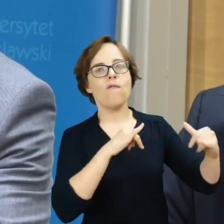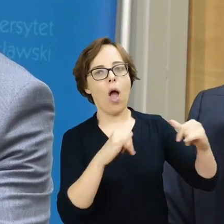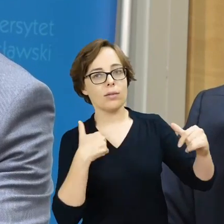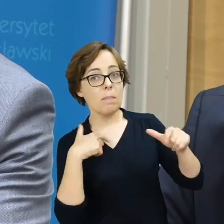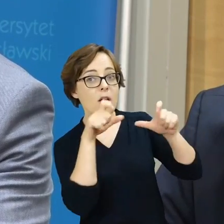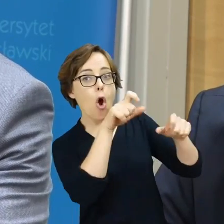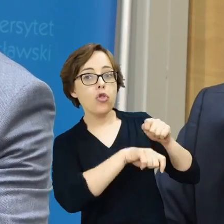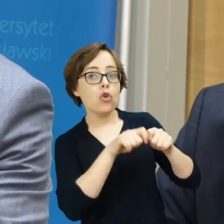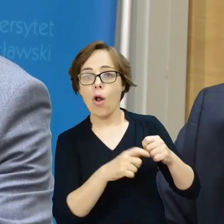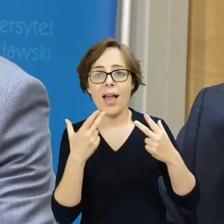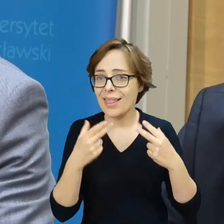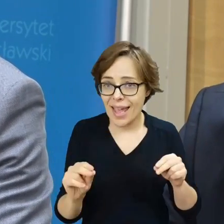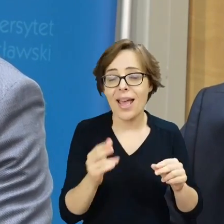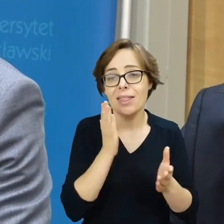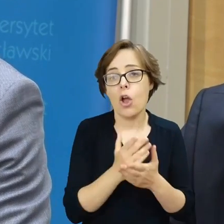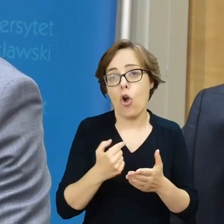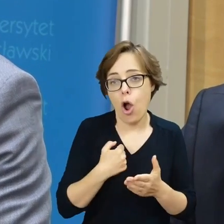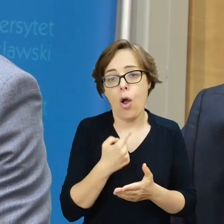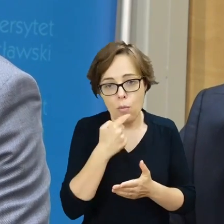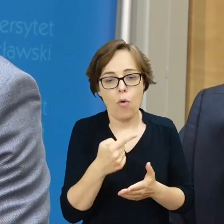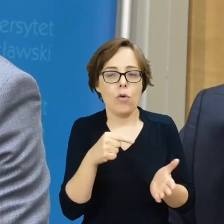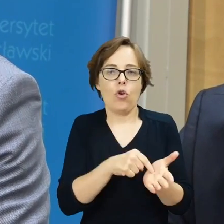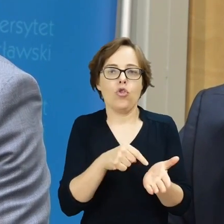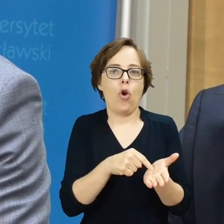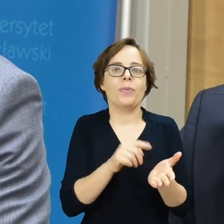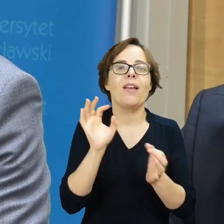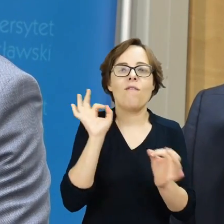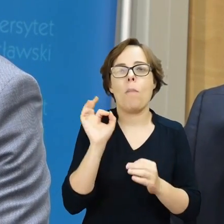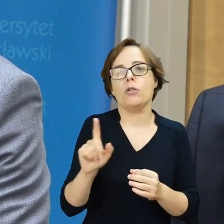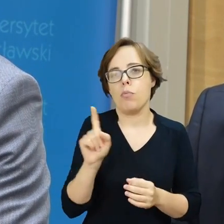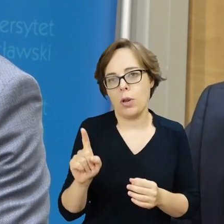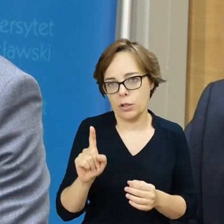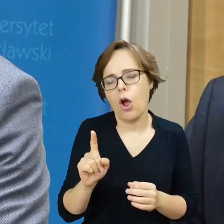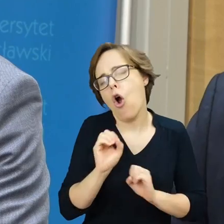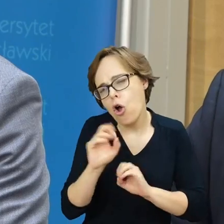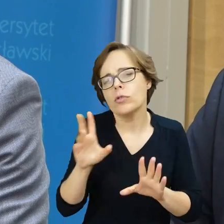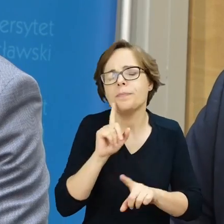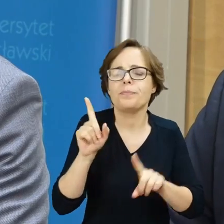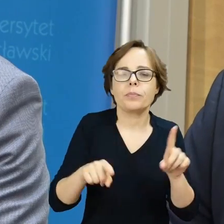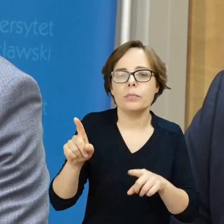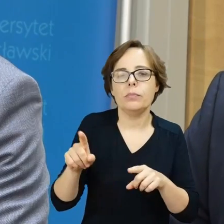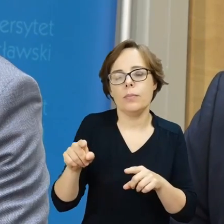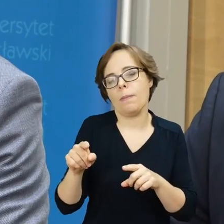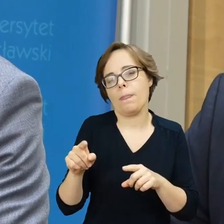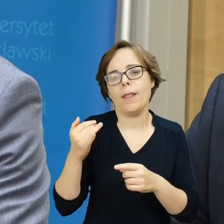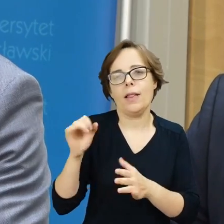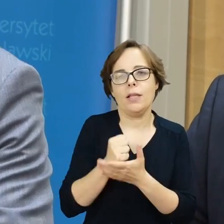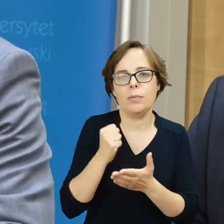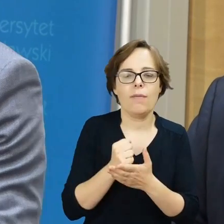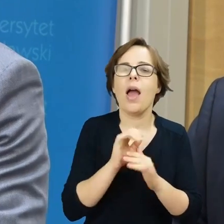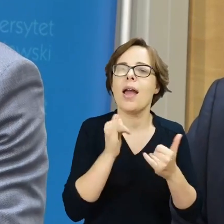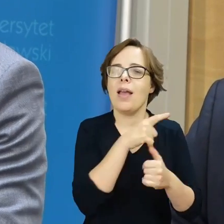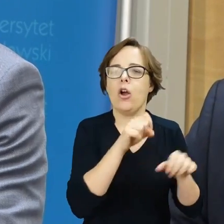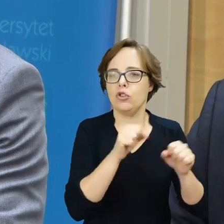jest informacja publiczna, tu oczywiście jest kwestia tego, jak daleko i jak prawidłowo czy nieprawidłowo różne składy do tego podchodzą,